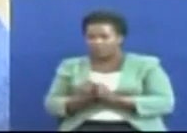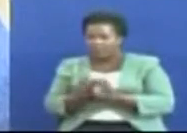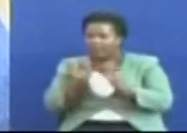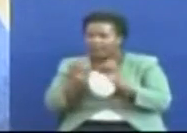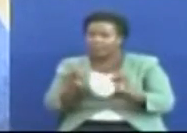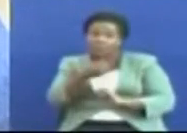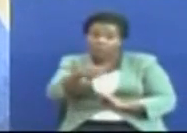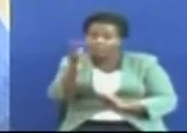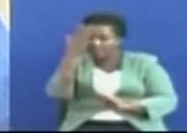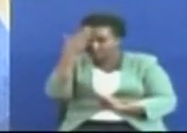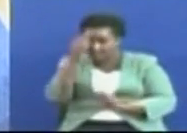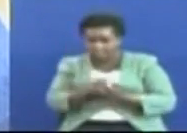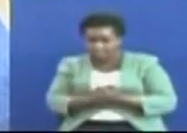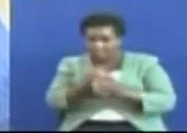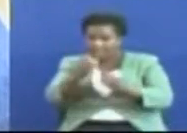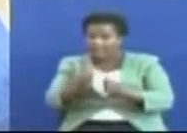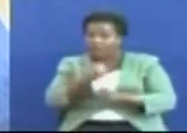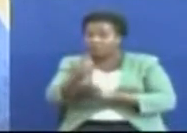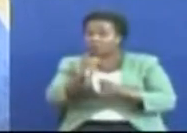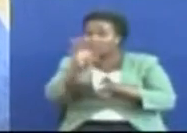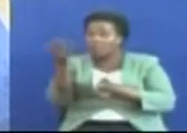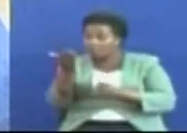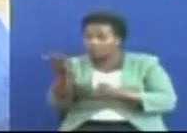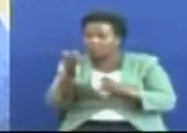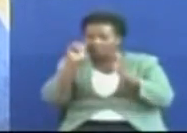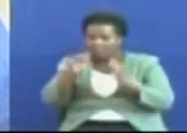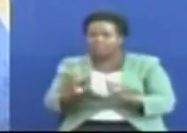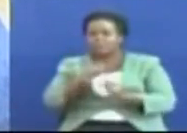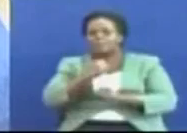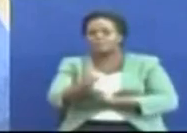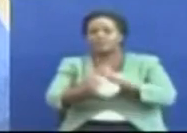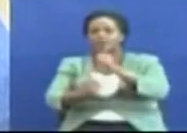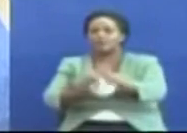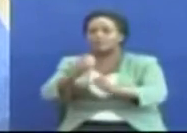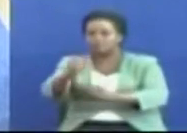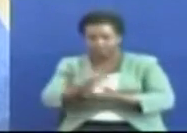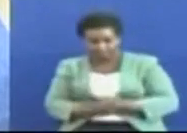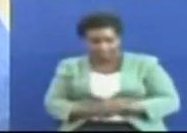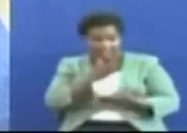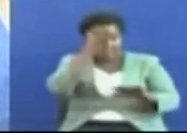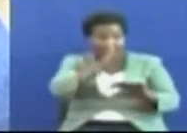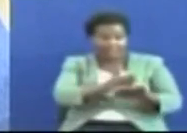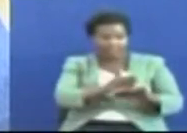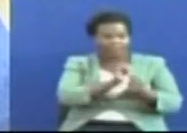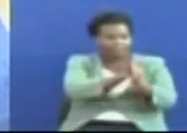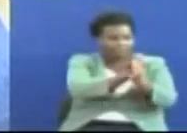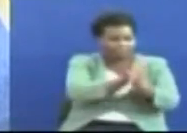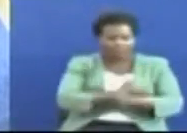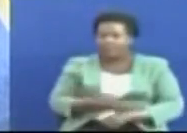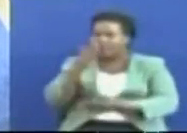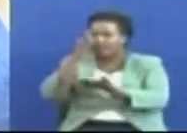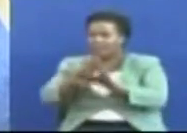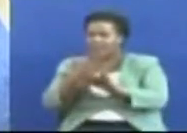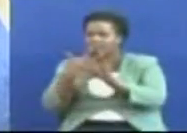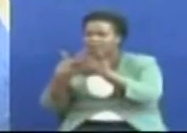mavy fahamu Z haki waf ziko haki za mahus lakini ziko P